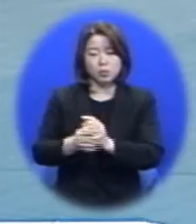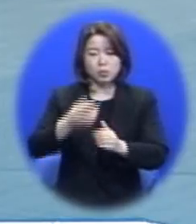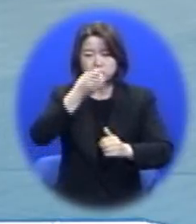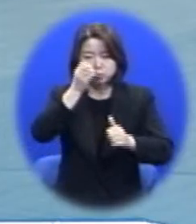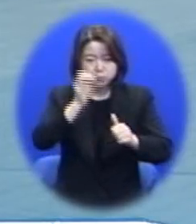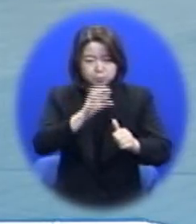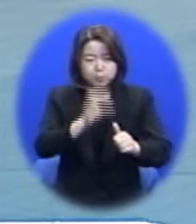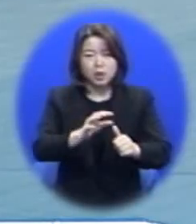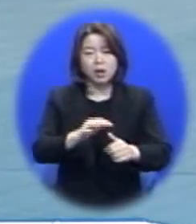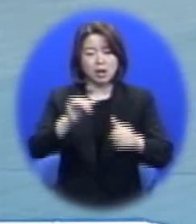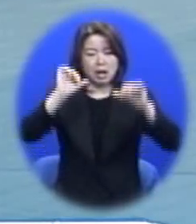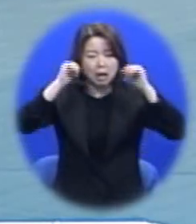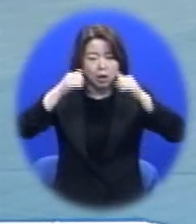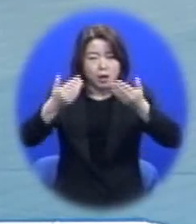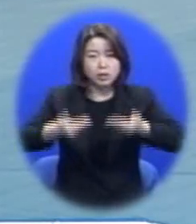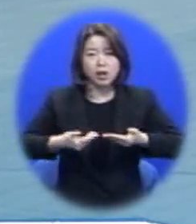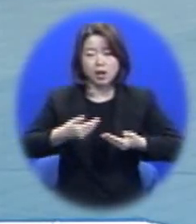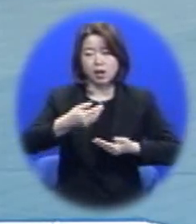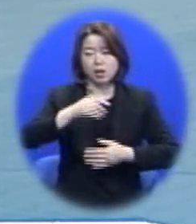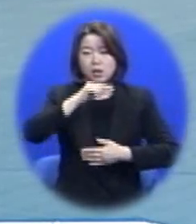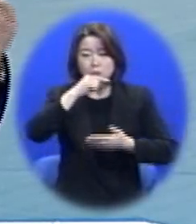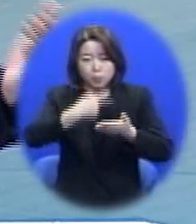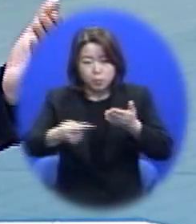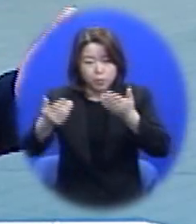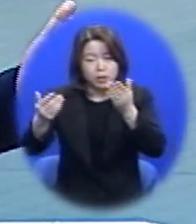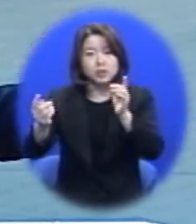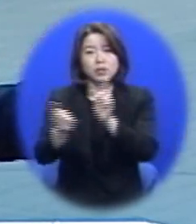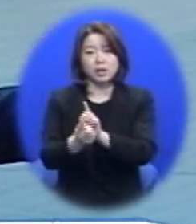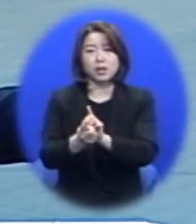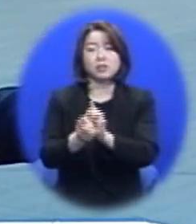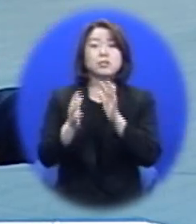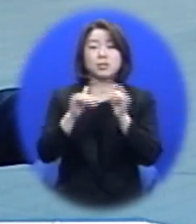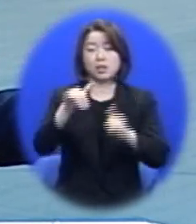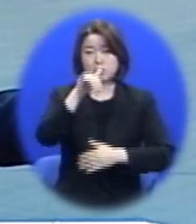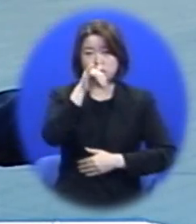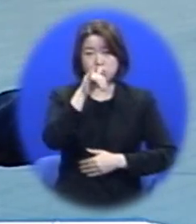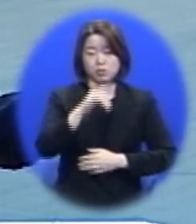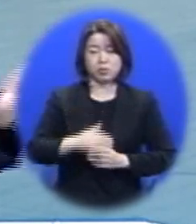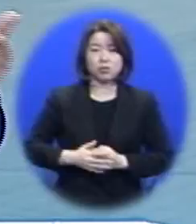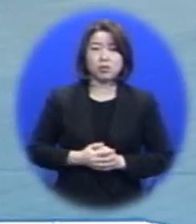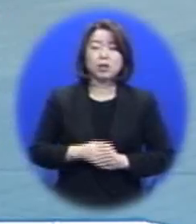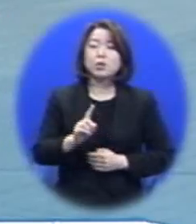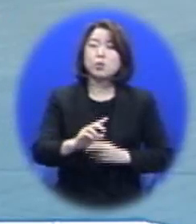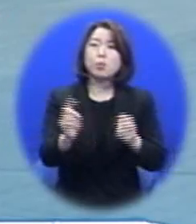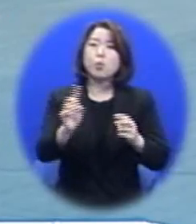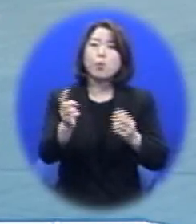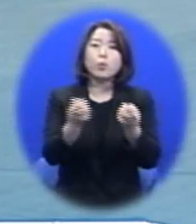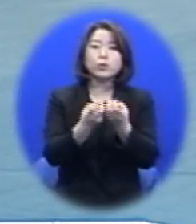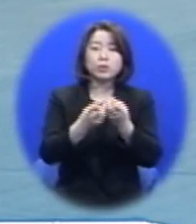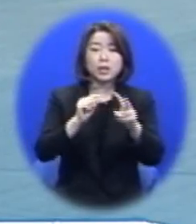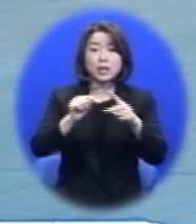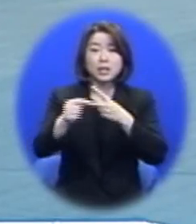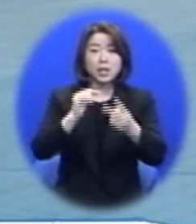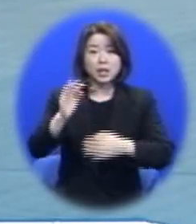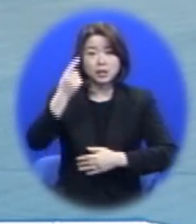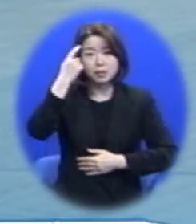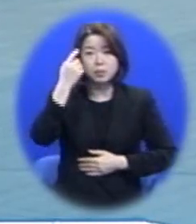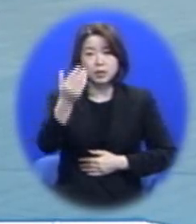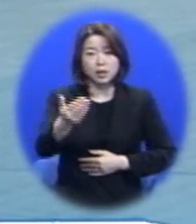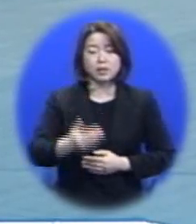당하고 불이익을 당하는 그런 사람들이 있다는 거예요. 이걸 어떻게 이해해야 되는 거죠?